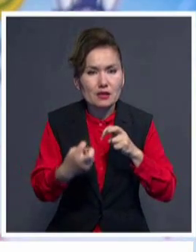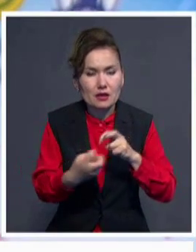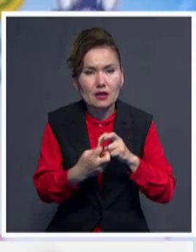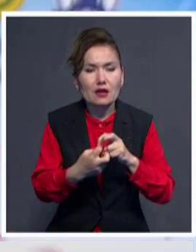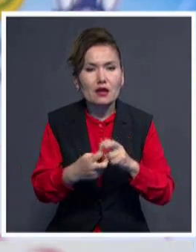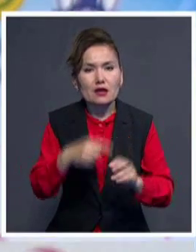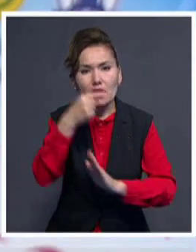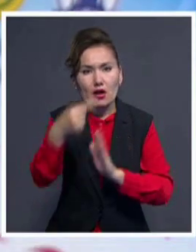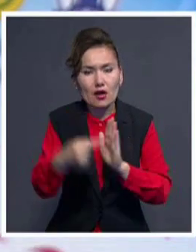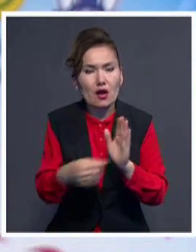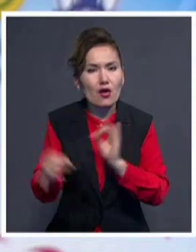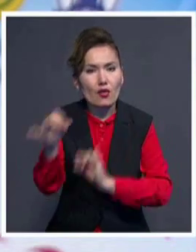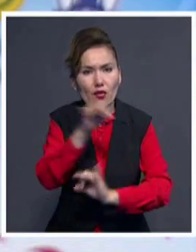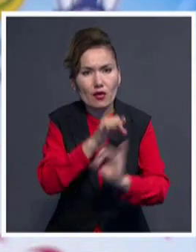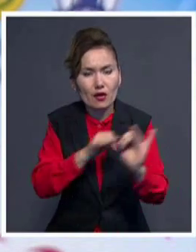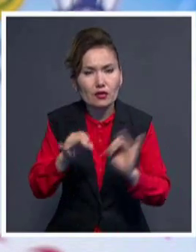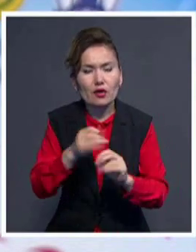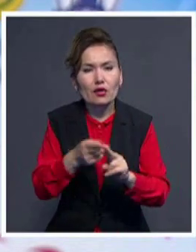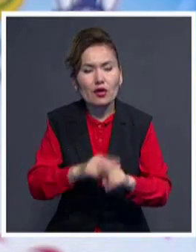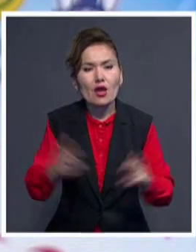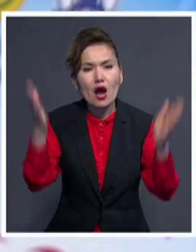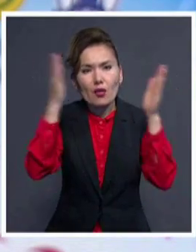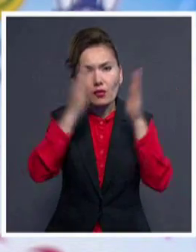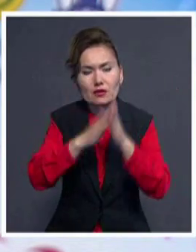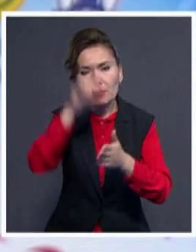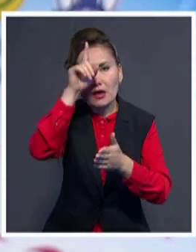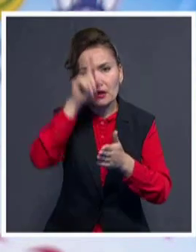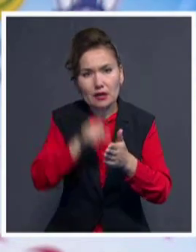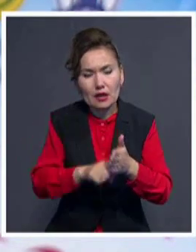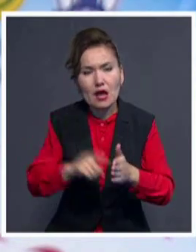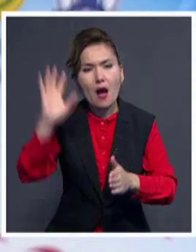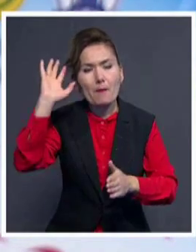қозғалып, дін жағынан да, психологиялық жағынан